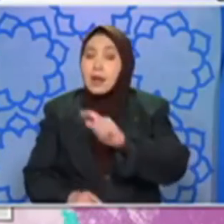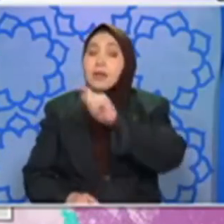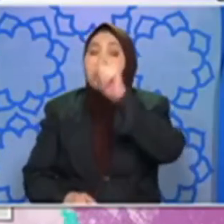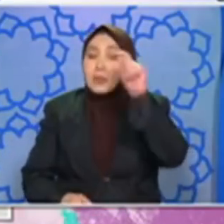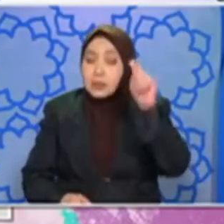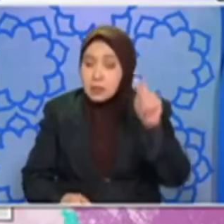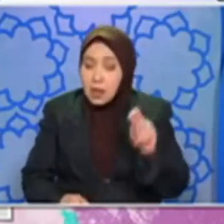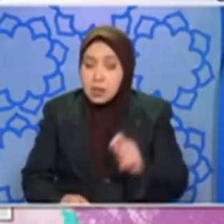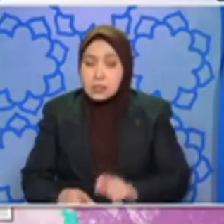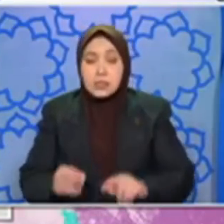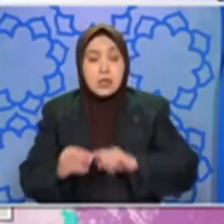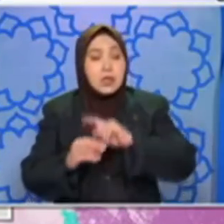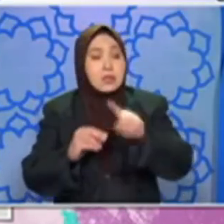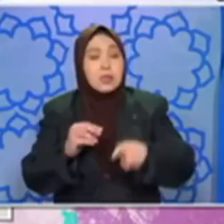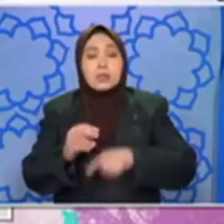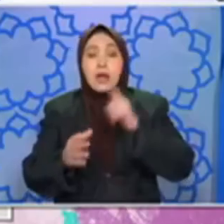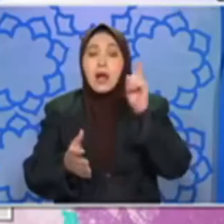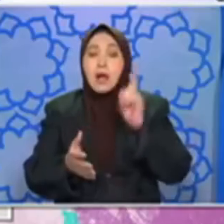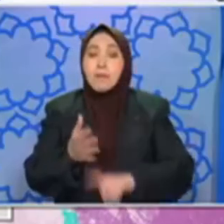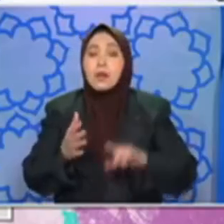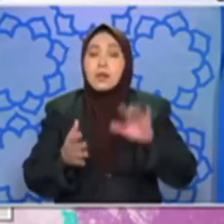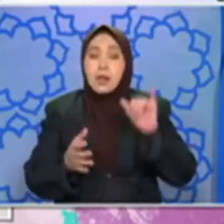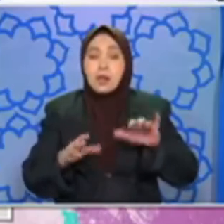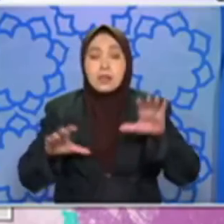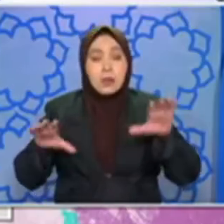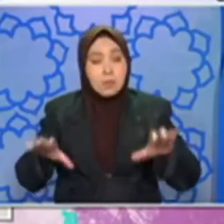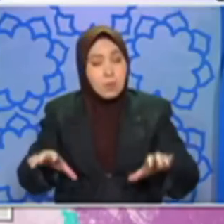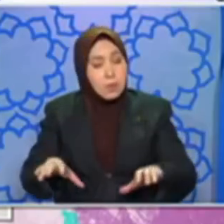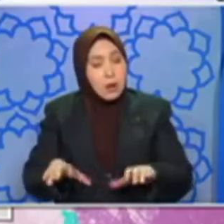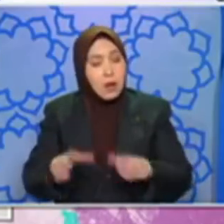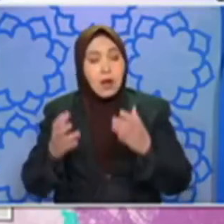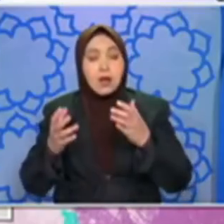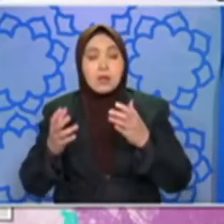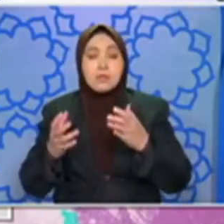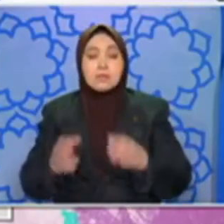أولئك كان عنه مسؤولا